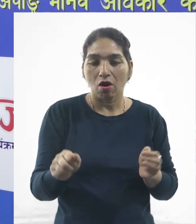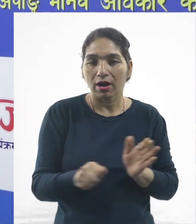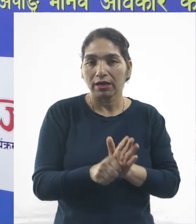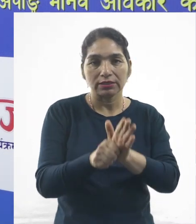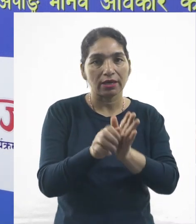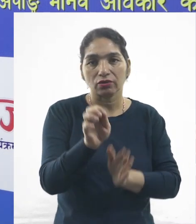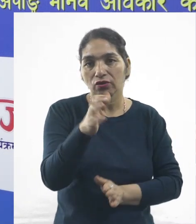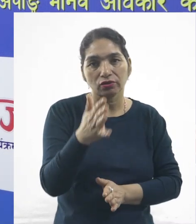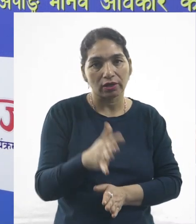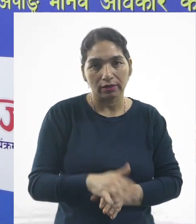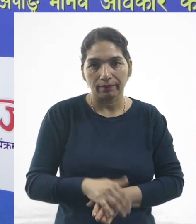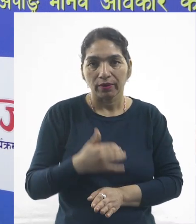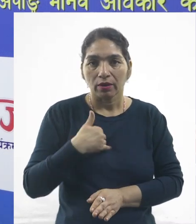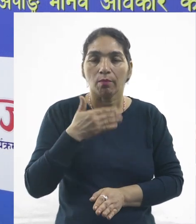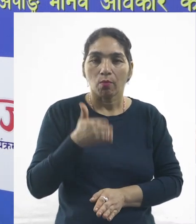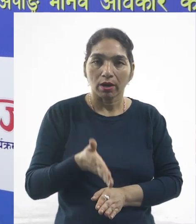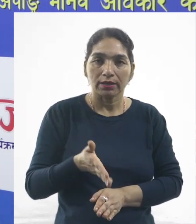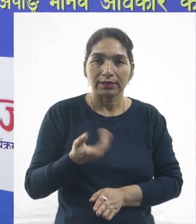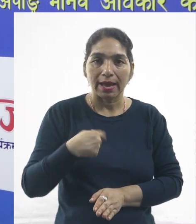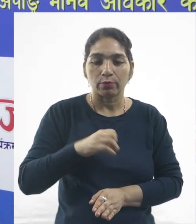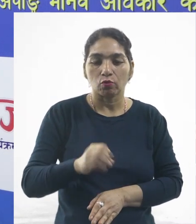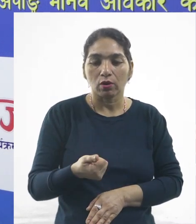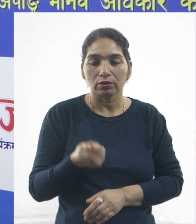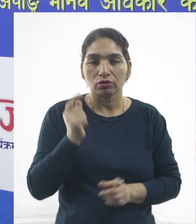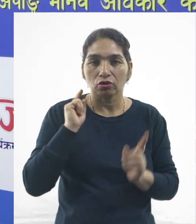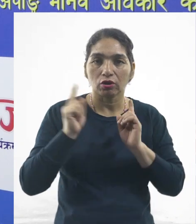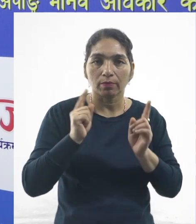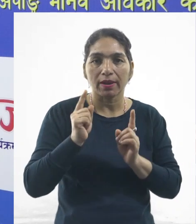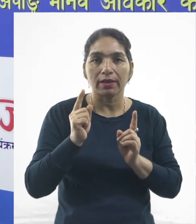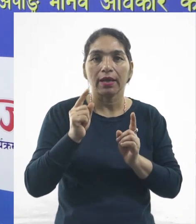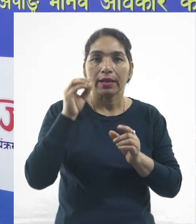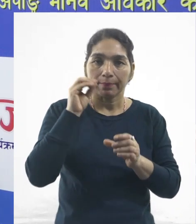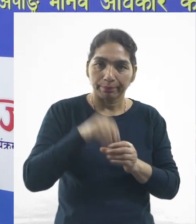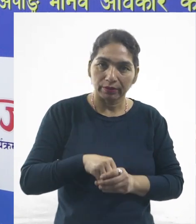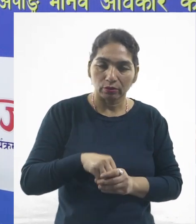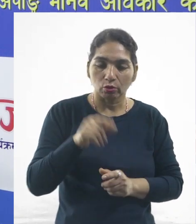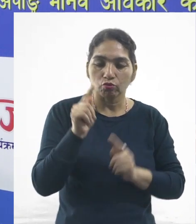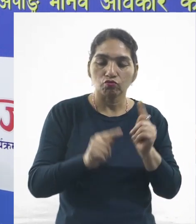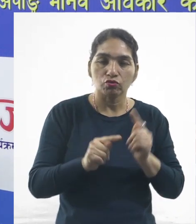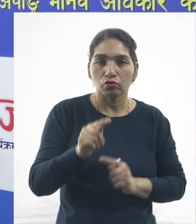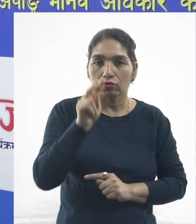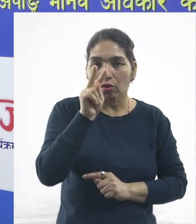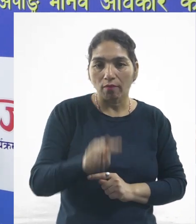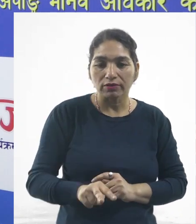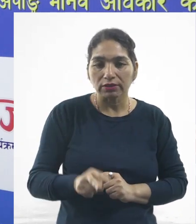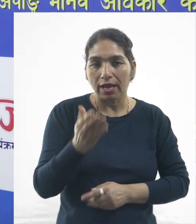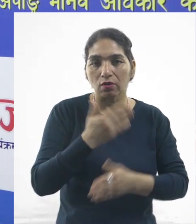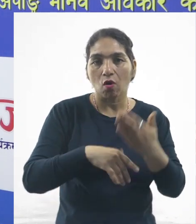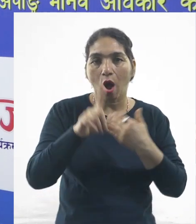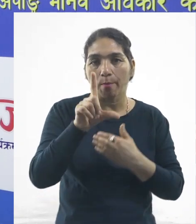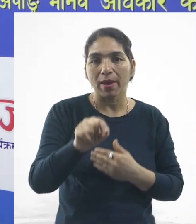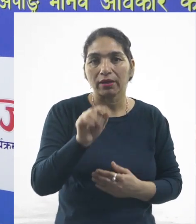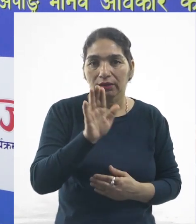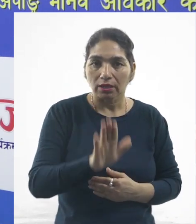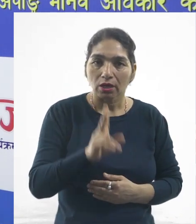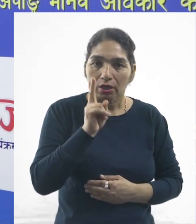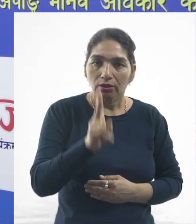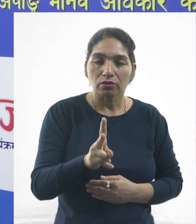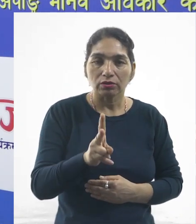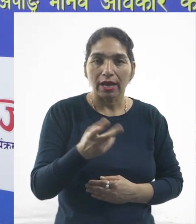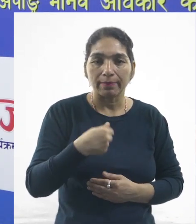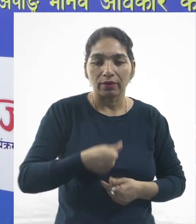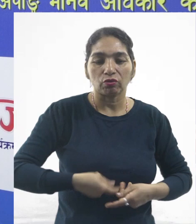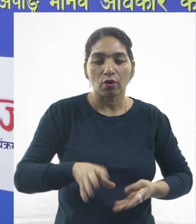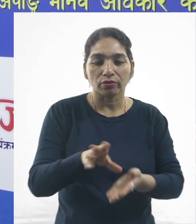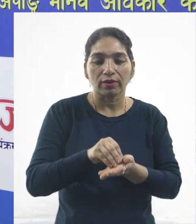सक्नु भएको छैन होइन मैले चाहिँ हाम्रो गोकर्णेश्वर नगरपालिकाभित्र कुन कुन अवस्थाको अपाङ्गताहरू हुनुहुन्छ त त्यसको चाहिँ हामीलाई